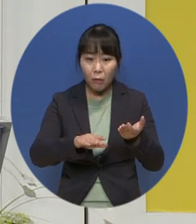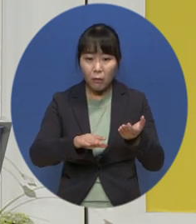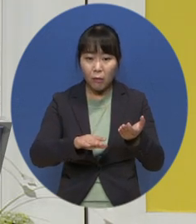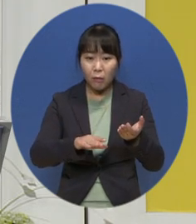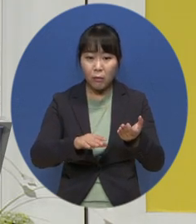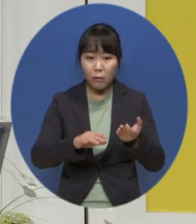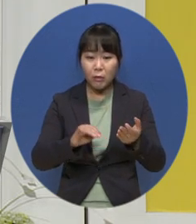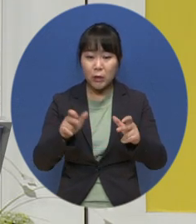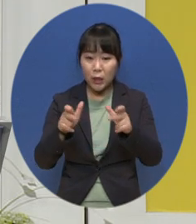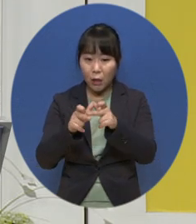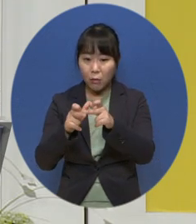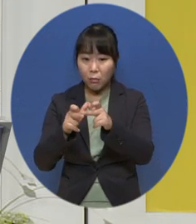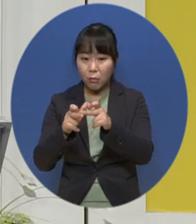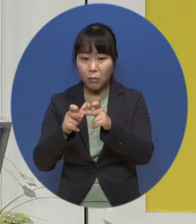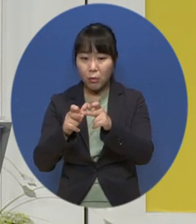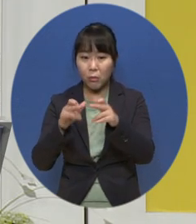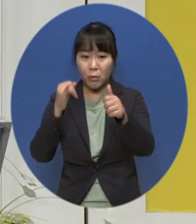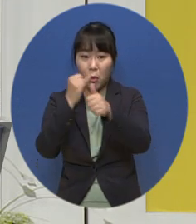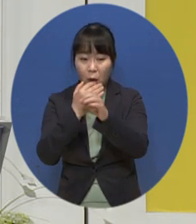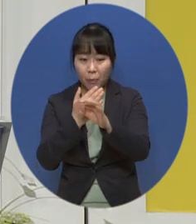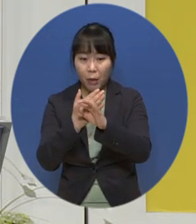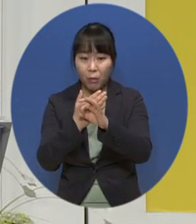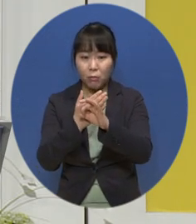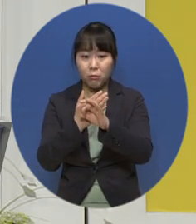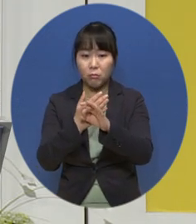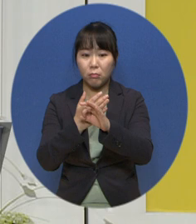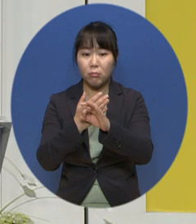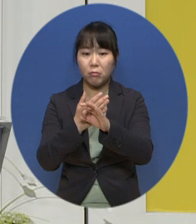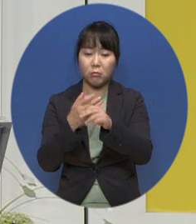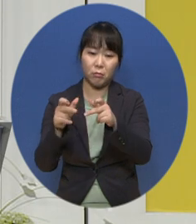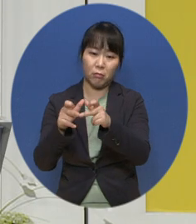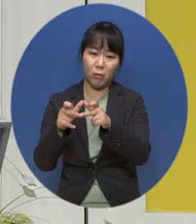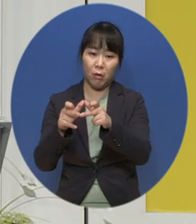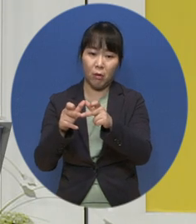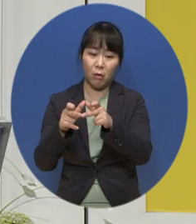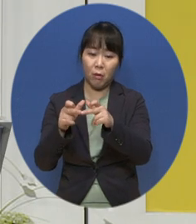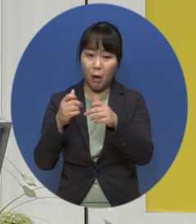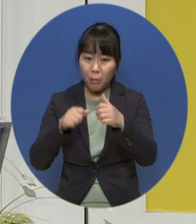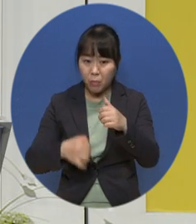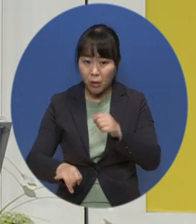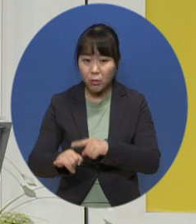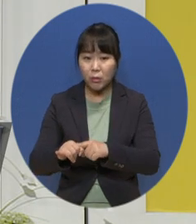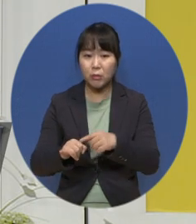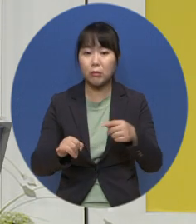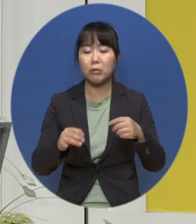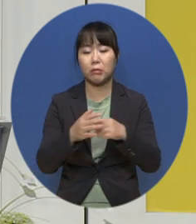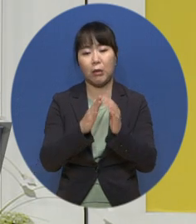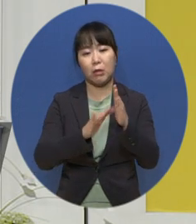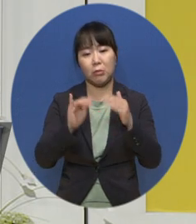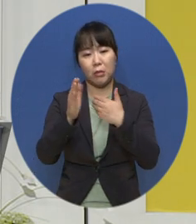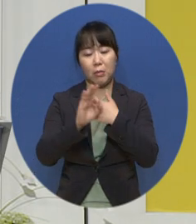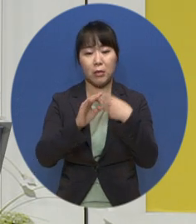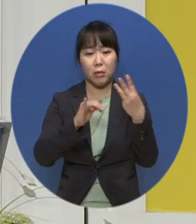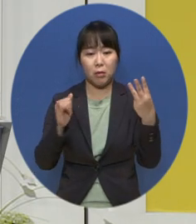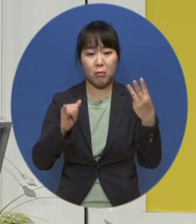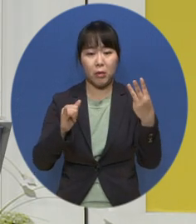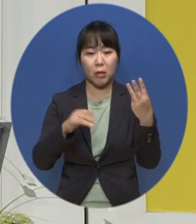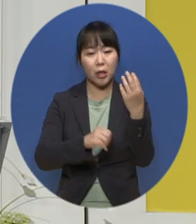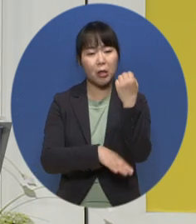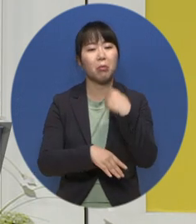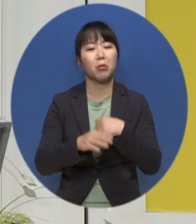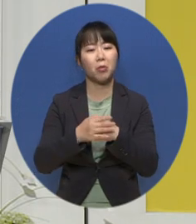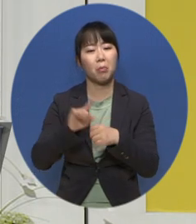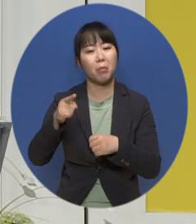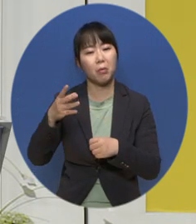수 없습니다 그럼 자신이 태어나 잖아요 식구와 수의 대만 감아 앉아서 배 몇 백 몇 십만원 준단 말입니까 최저임금은 저의 빼간 80